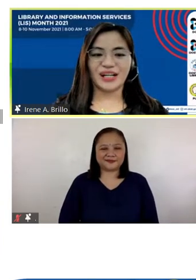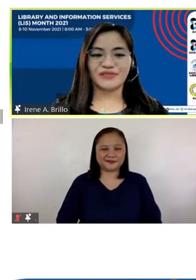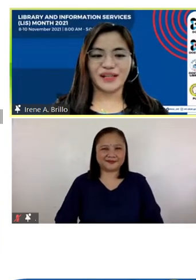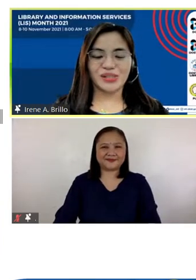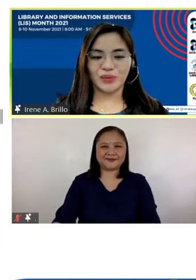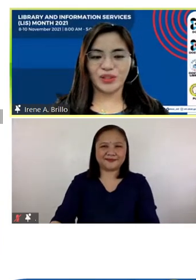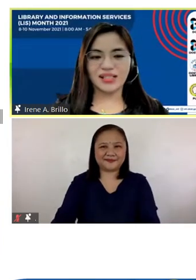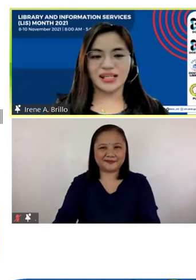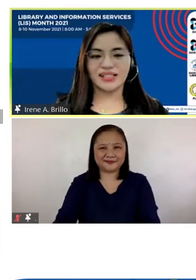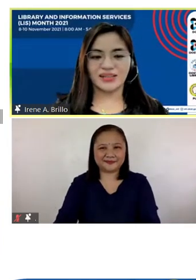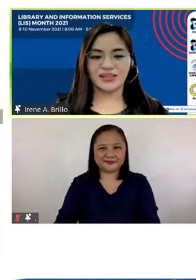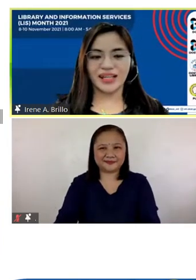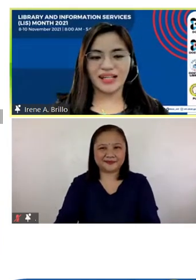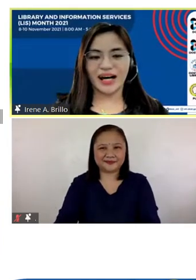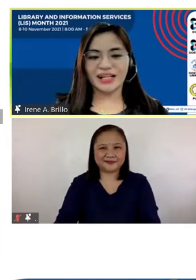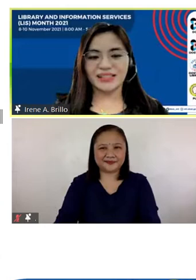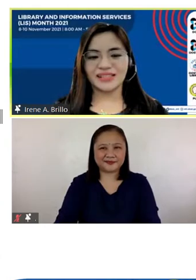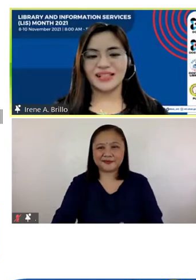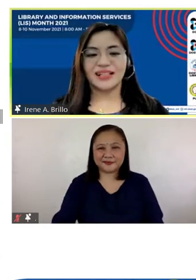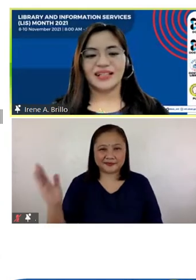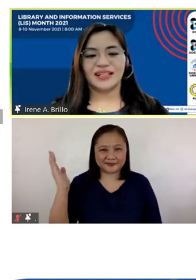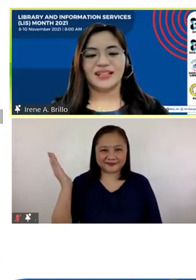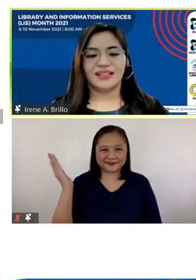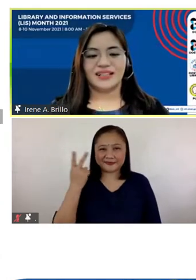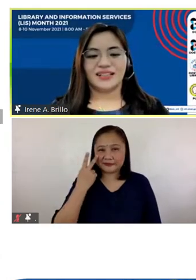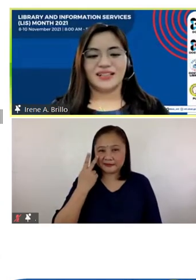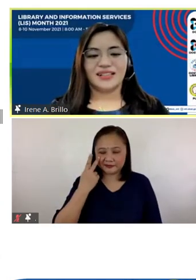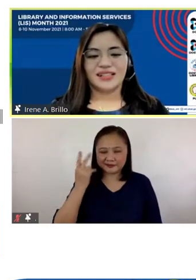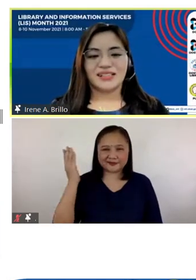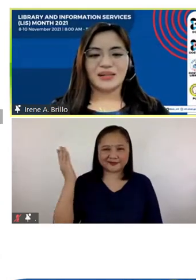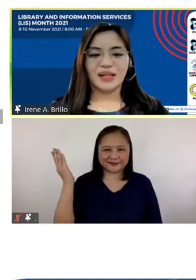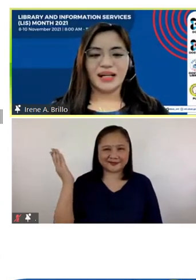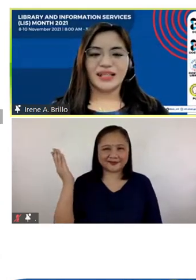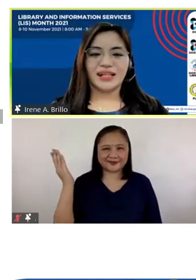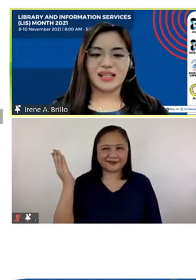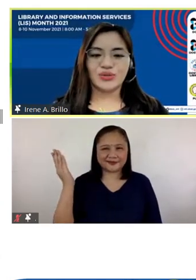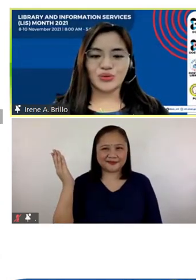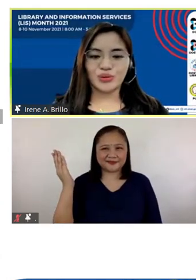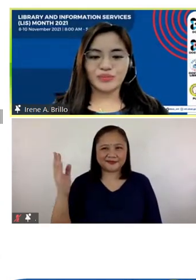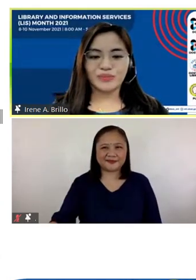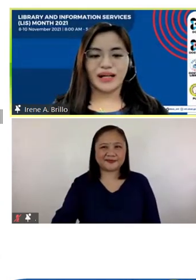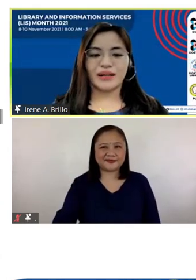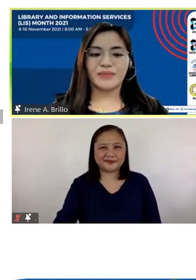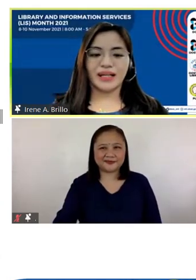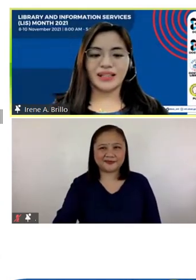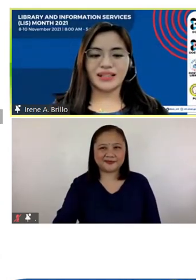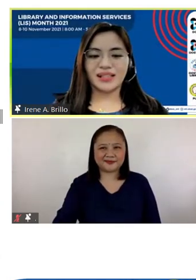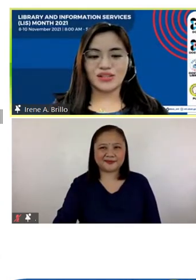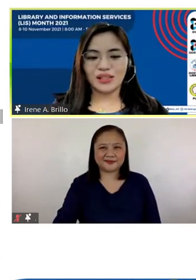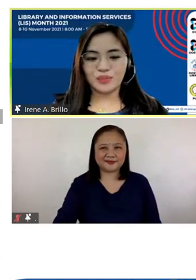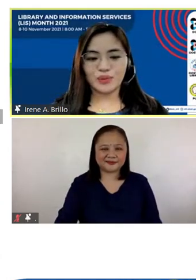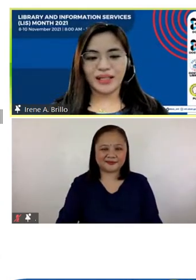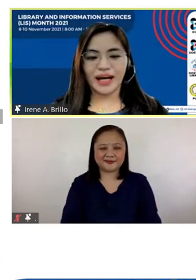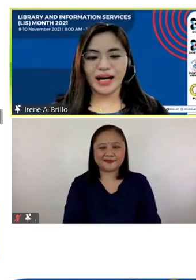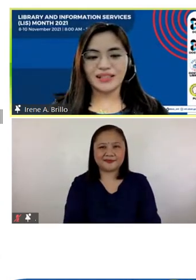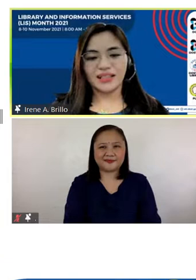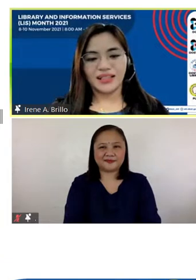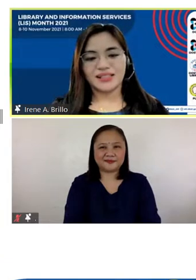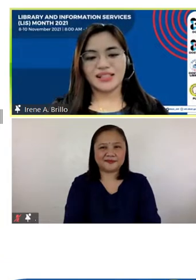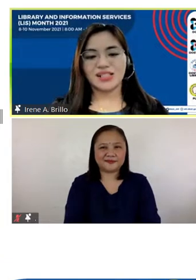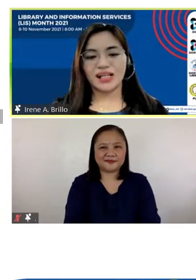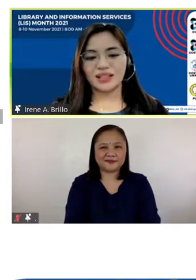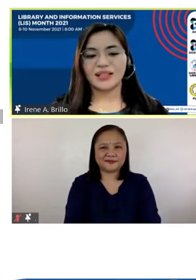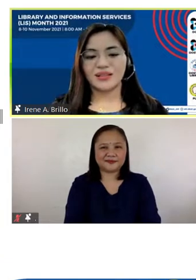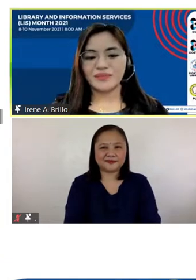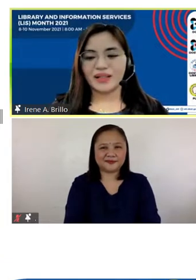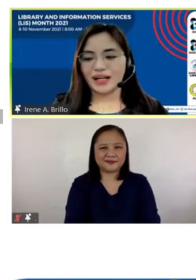Ayan, naka-flash po sa screen at sa mga nasa Zoom, makikita nyo din po iyan